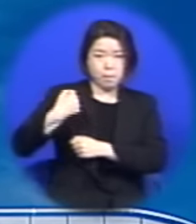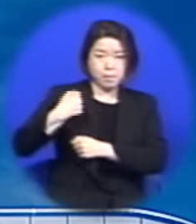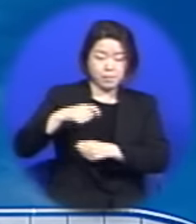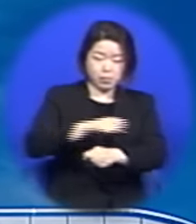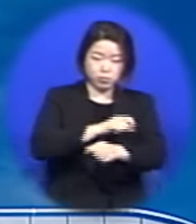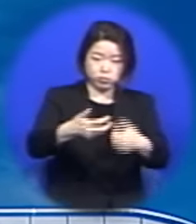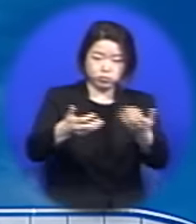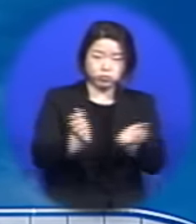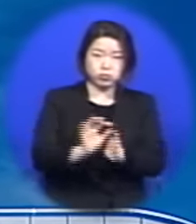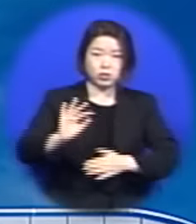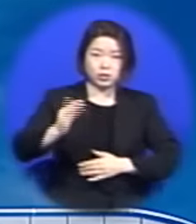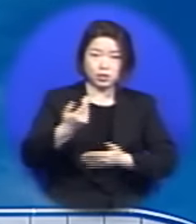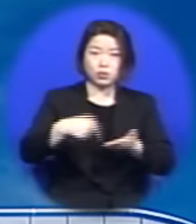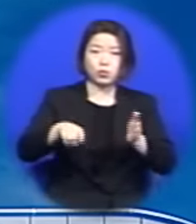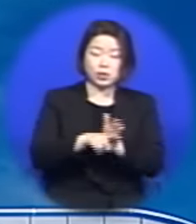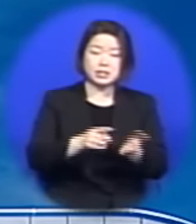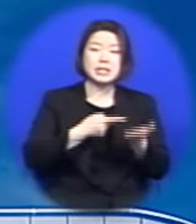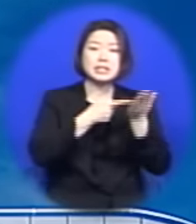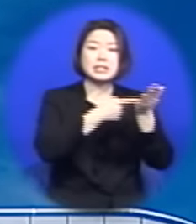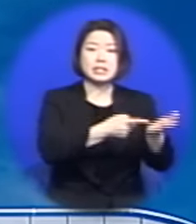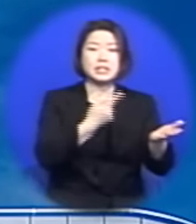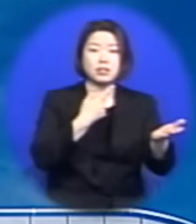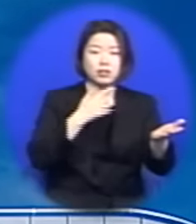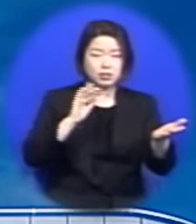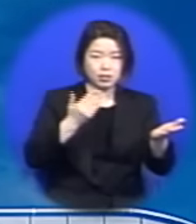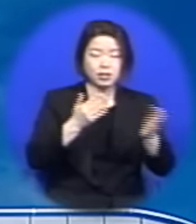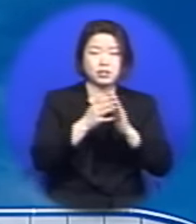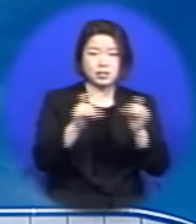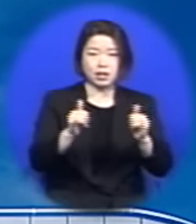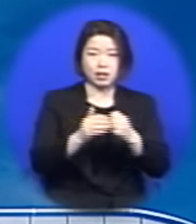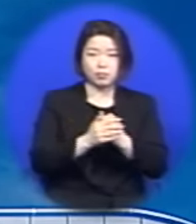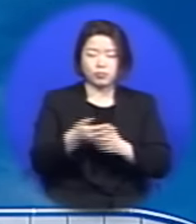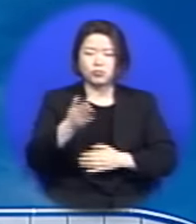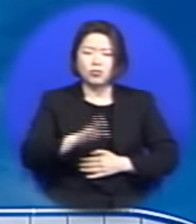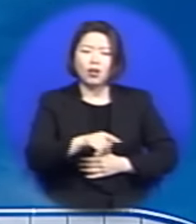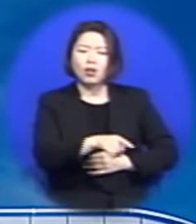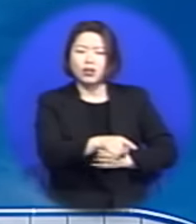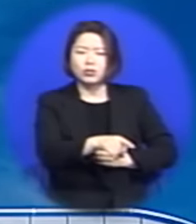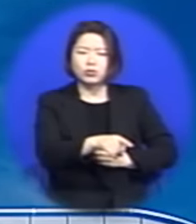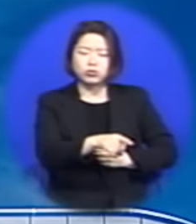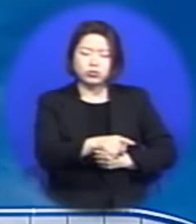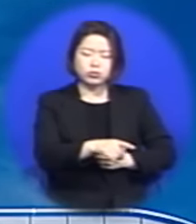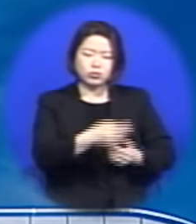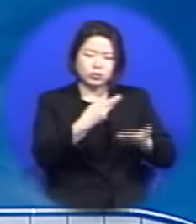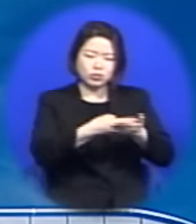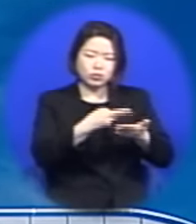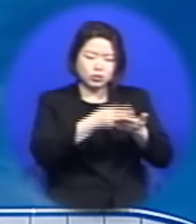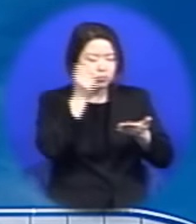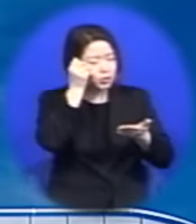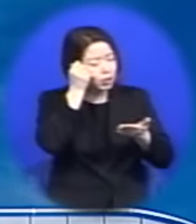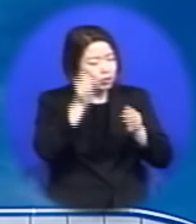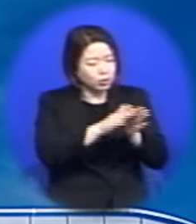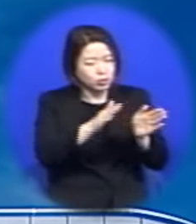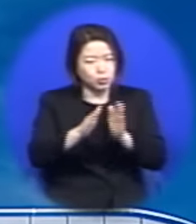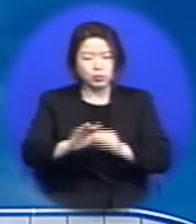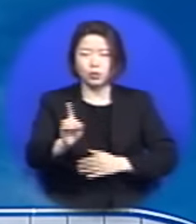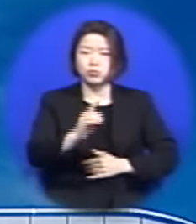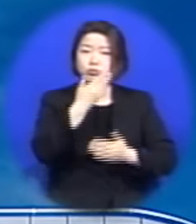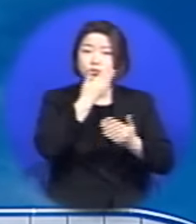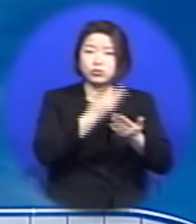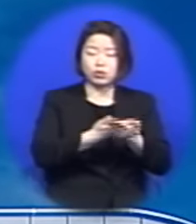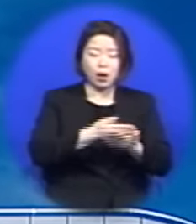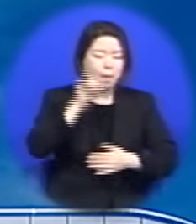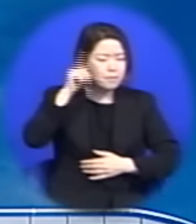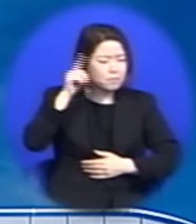지원한 그런 사람들인데 아니이 친구 정리가 뭐가 그렇게 중요하길래 매일 아침 제일 먼저 그것부터